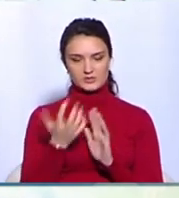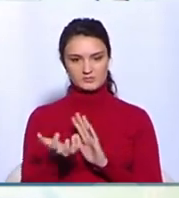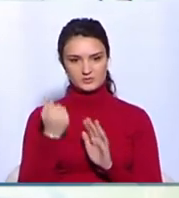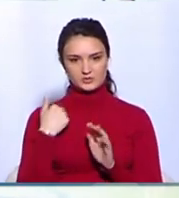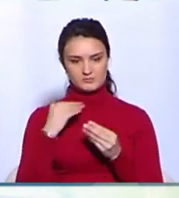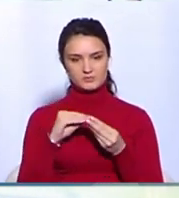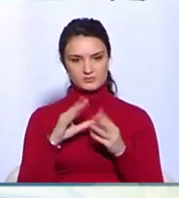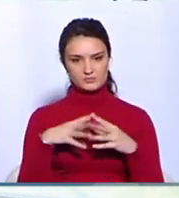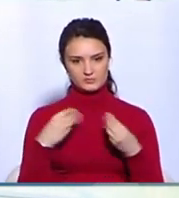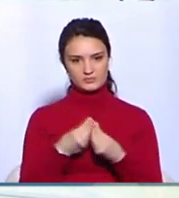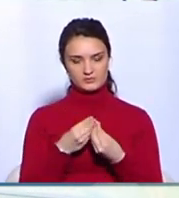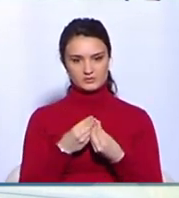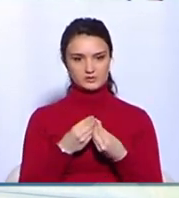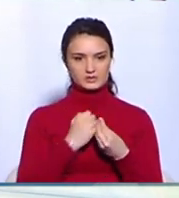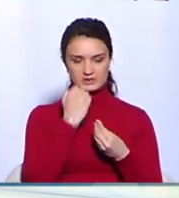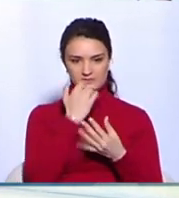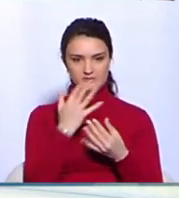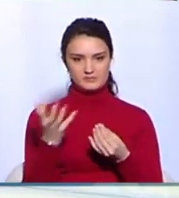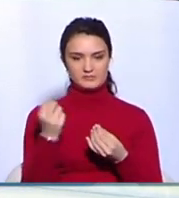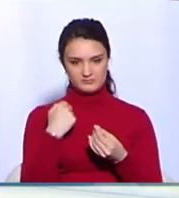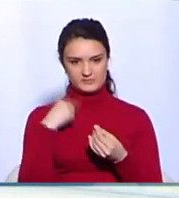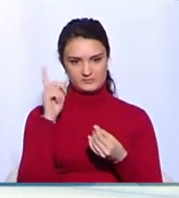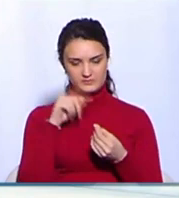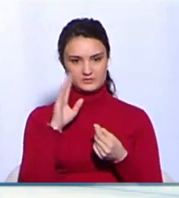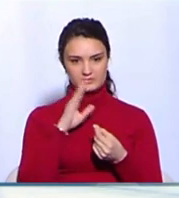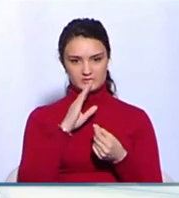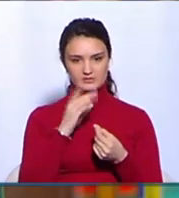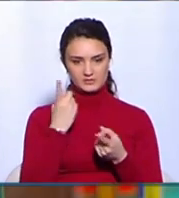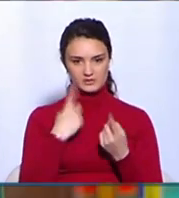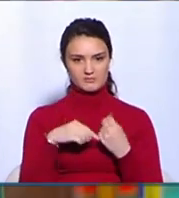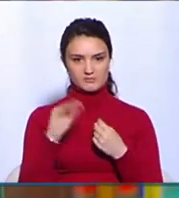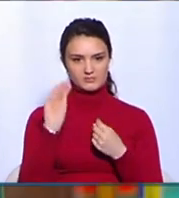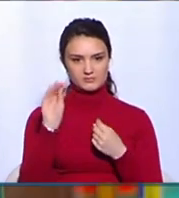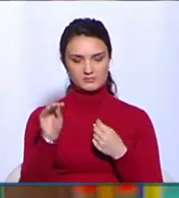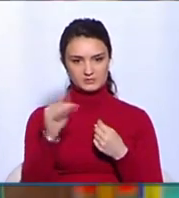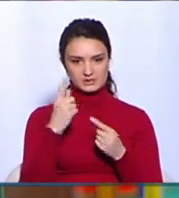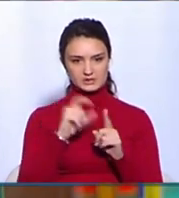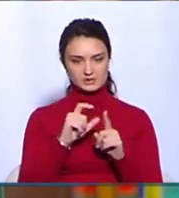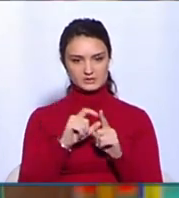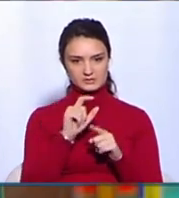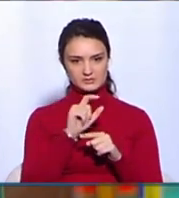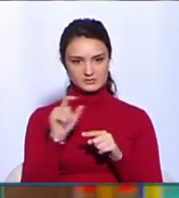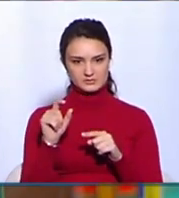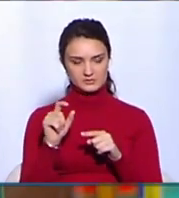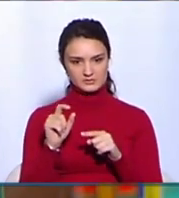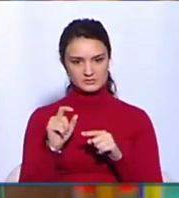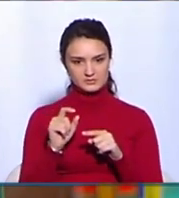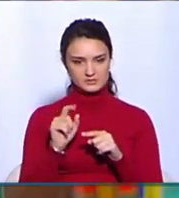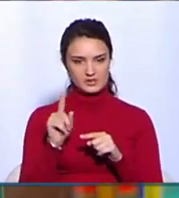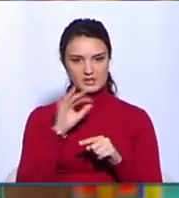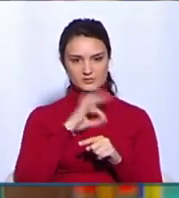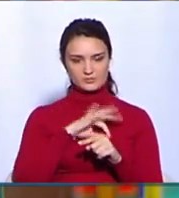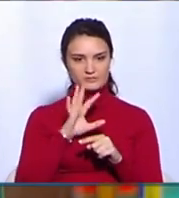ჩემი მეგობრის ოჯახიდან ნივთი, რომელიც მე ისიც ვიცი, რომ დედამ დამაბრუნებინა ერთი სიტყვით. არ უთხმარია